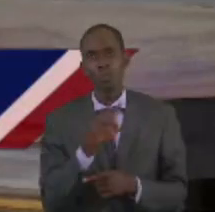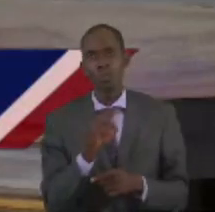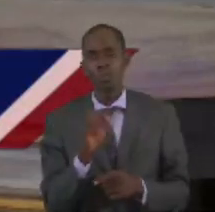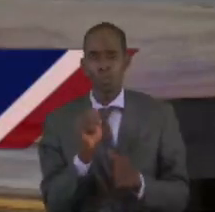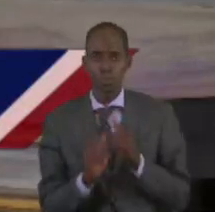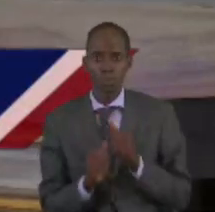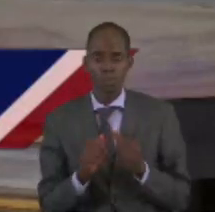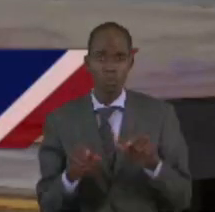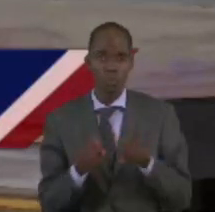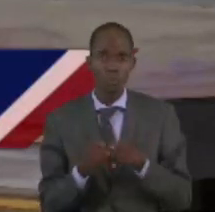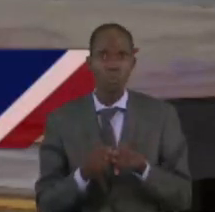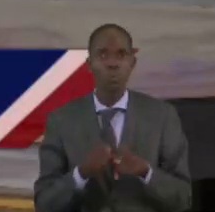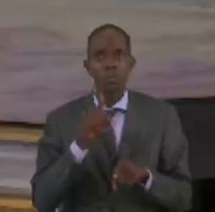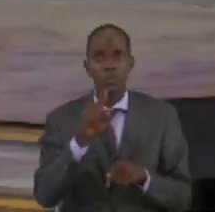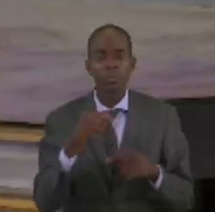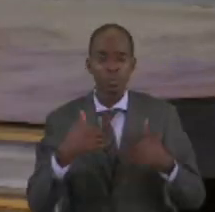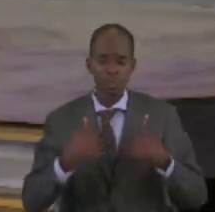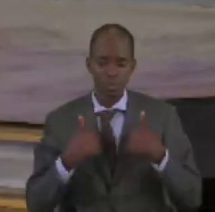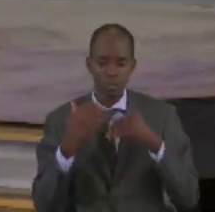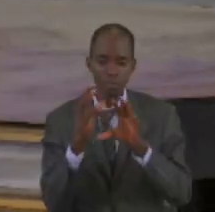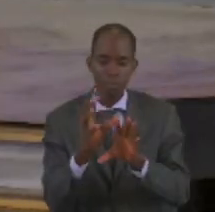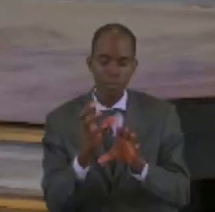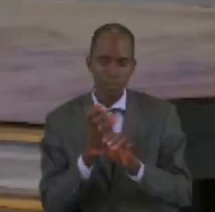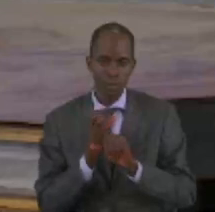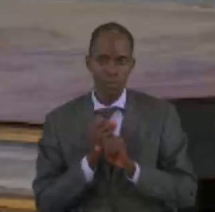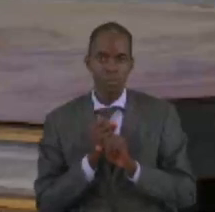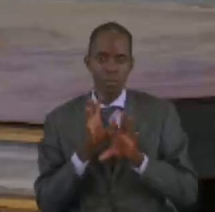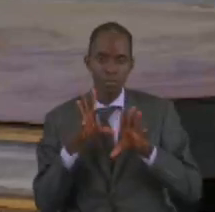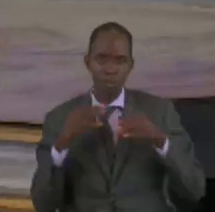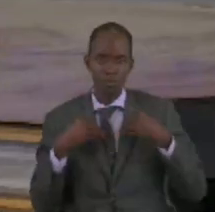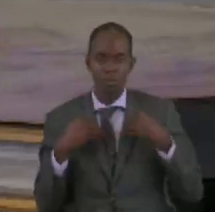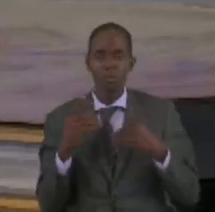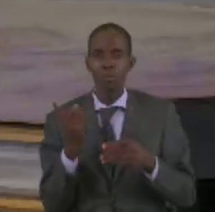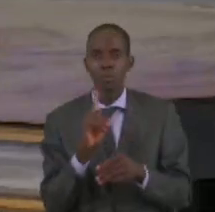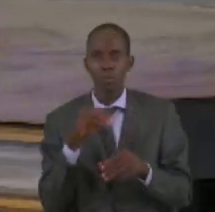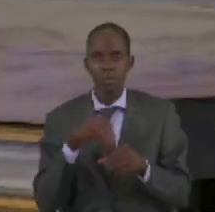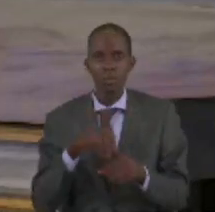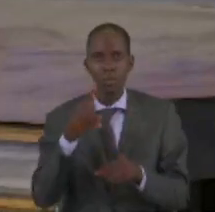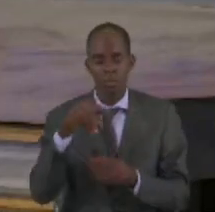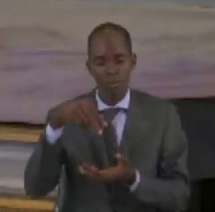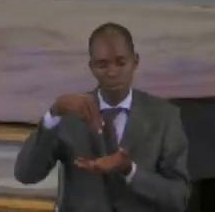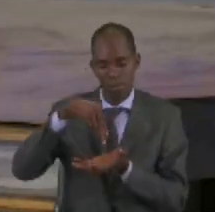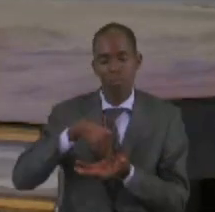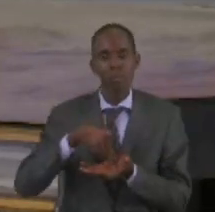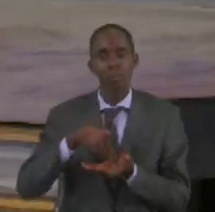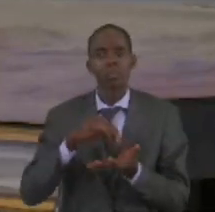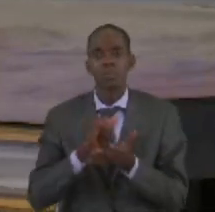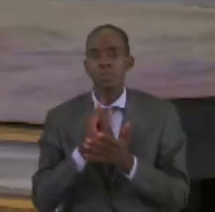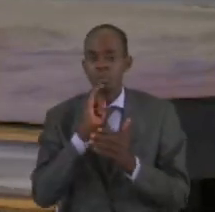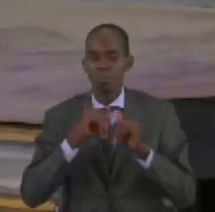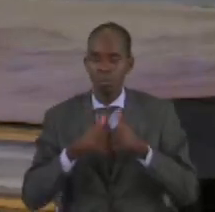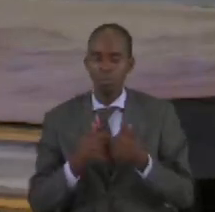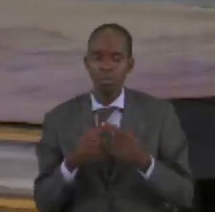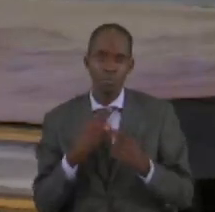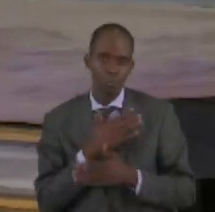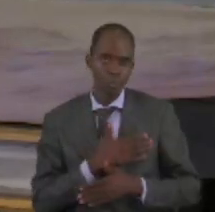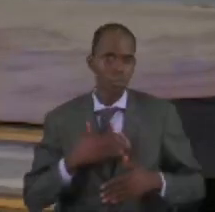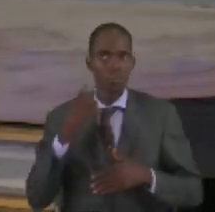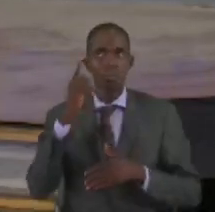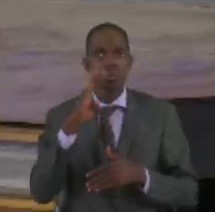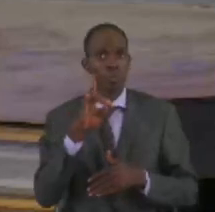que vous avez reçu, dans lequel vous avez persévéré. C'est ainsi qu'il